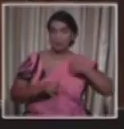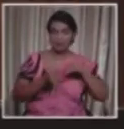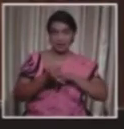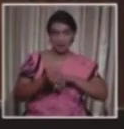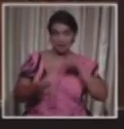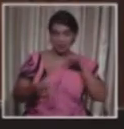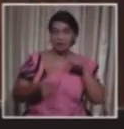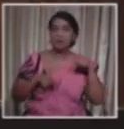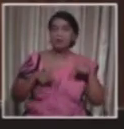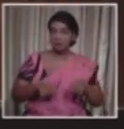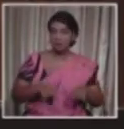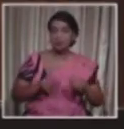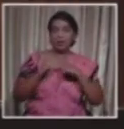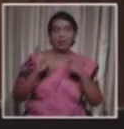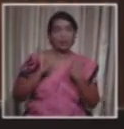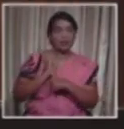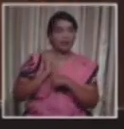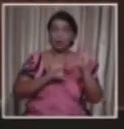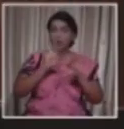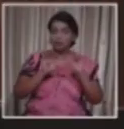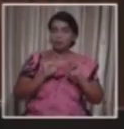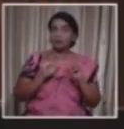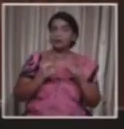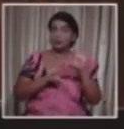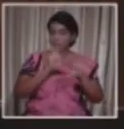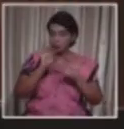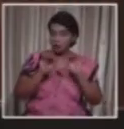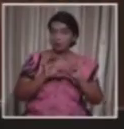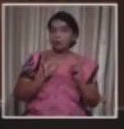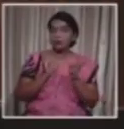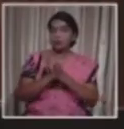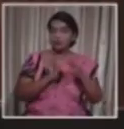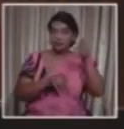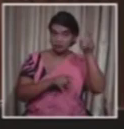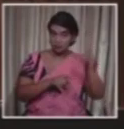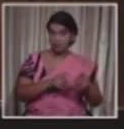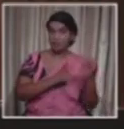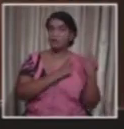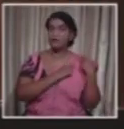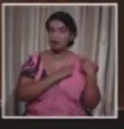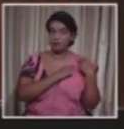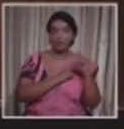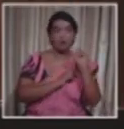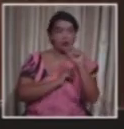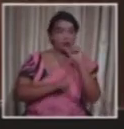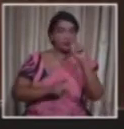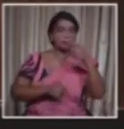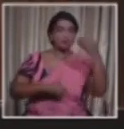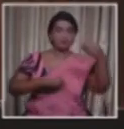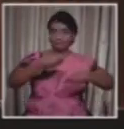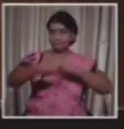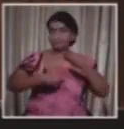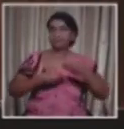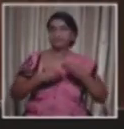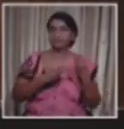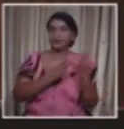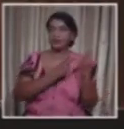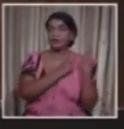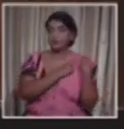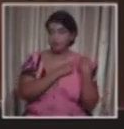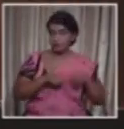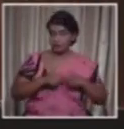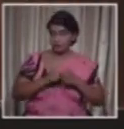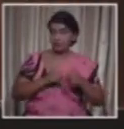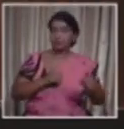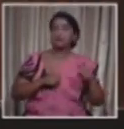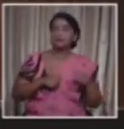මහලේකම්වරයා අදාළ පනතේ විධිවිධාන පරිදි තේරීම් බහර නිලධාරියා වශයෙන් නාම යෝජනා බාර ගැනීමේ කාර්යය නිරත වීමේ